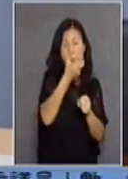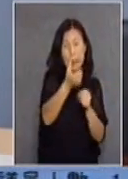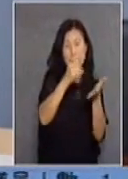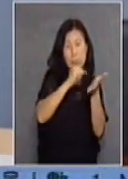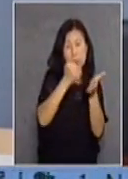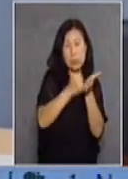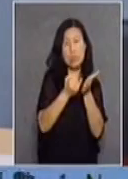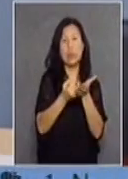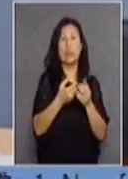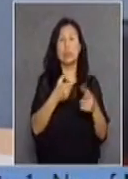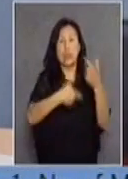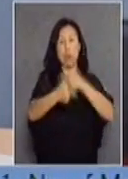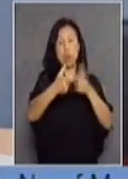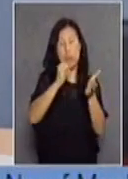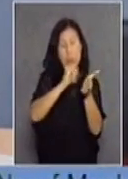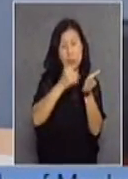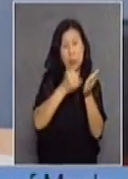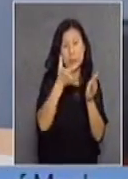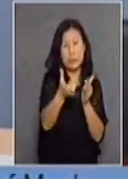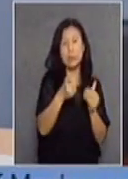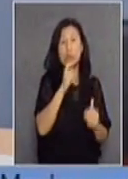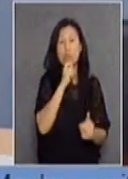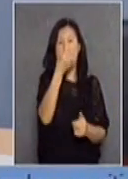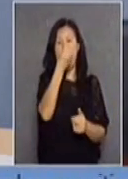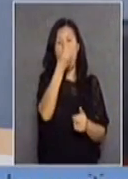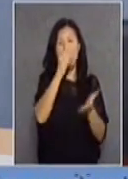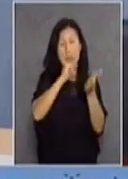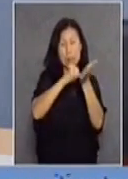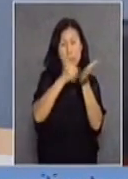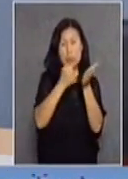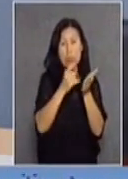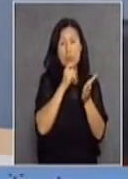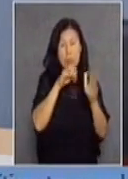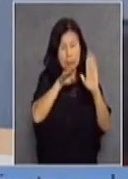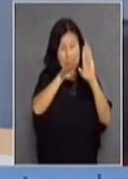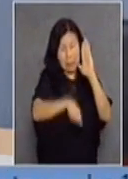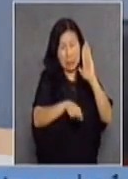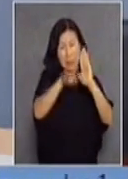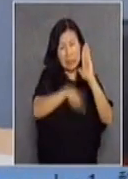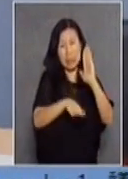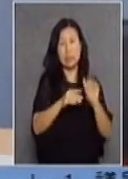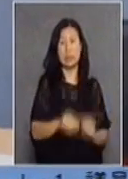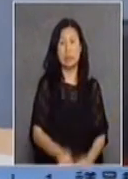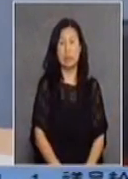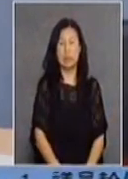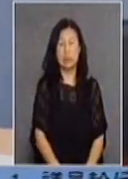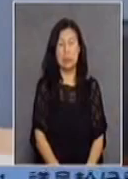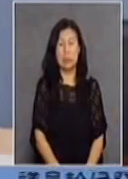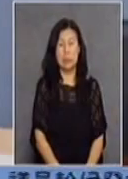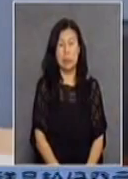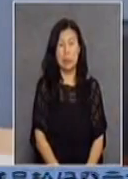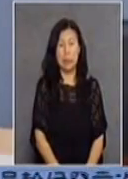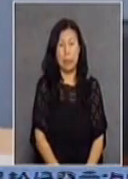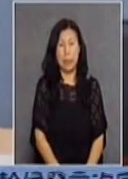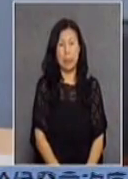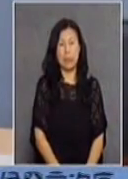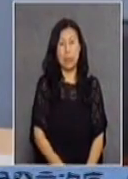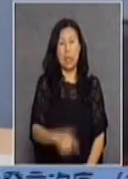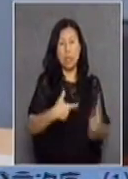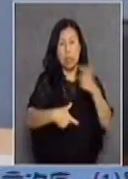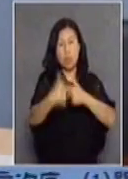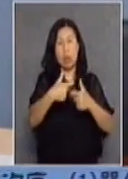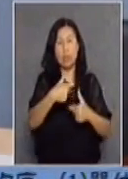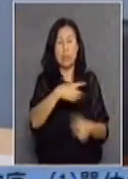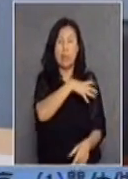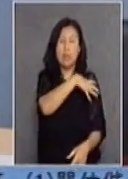認為咧係如果香港嘅税制係太低嘅話，而我哋嘅財政承擔亦都係低嘅